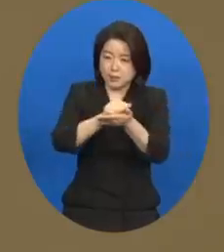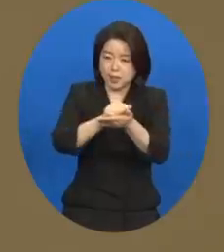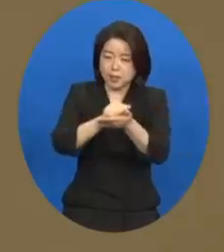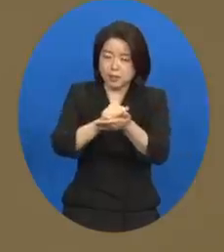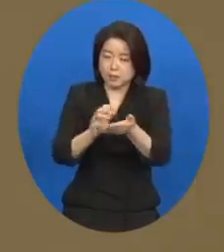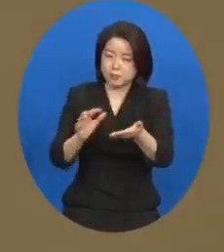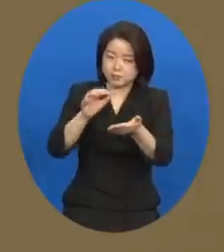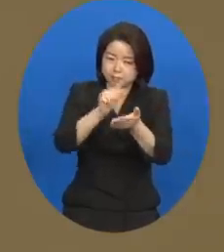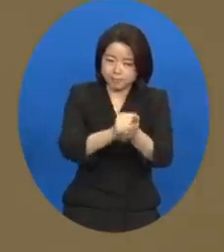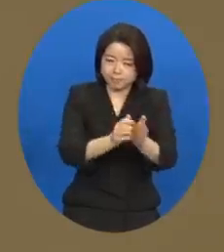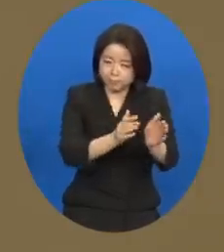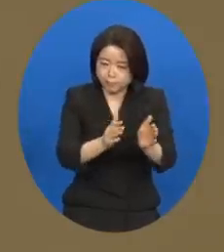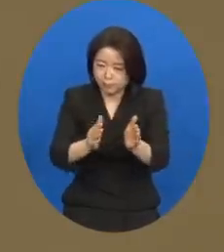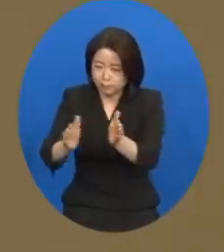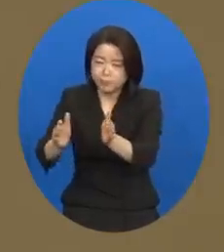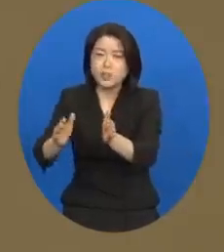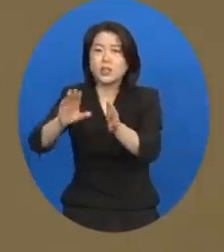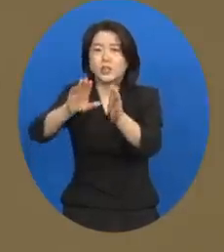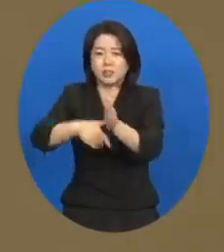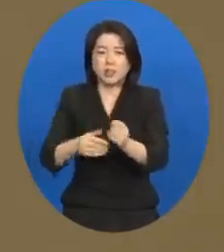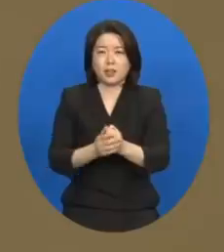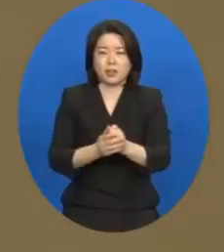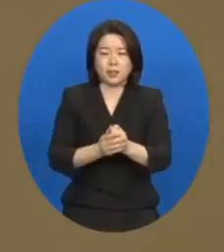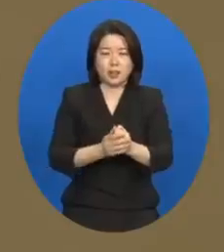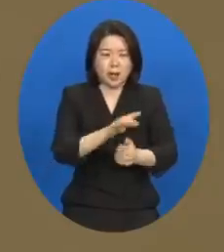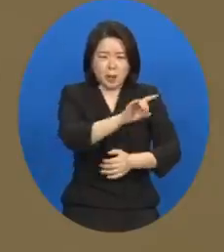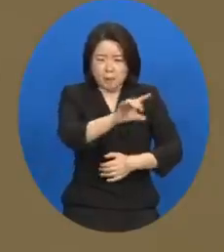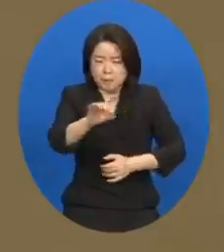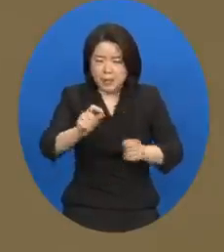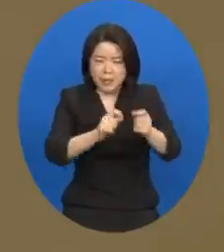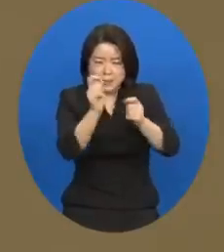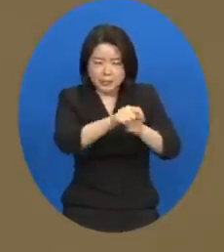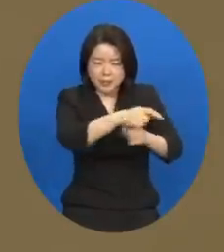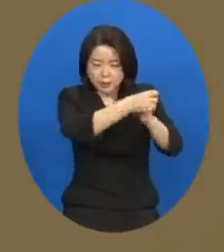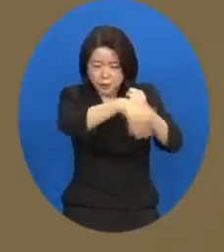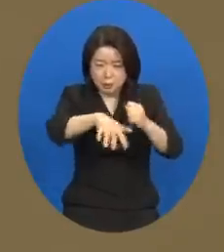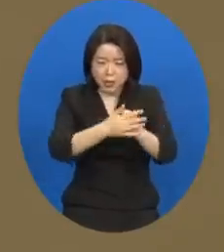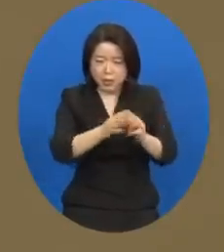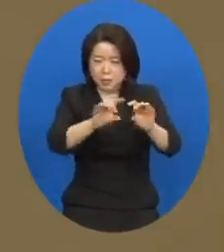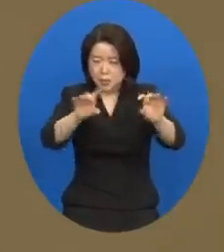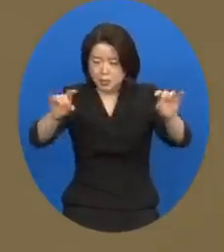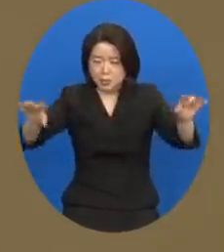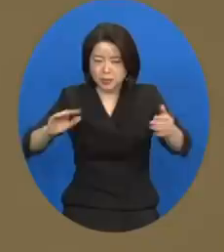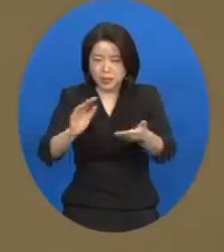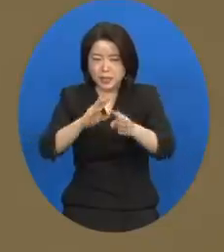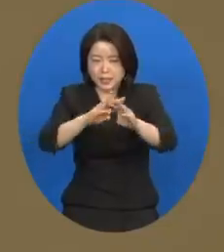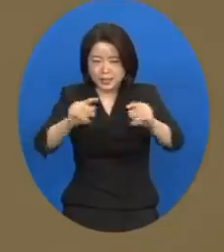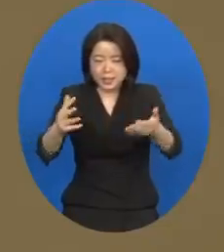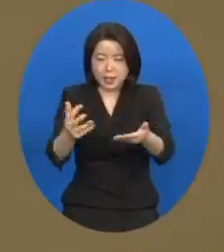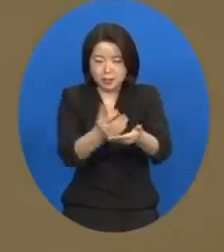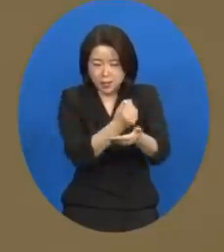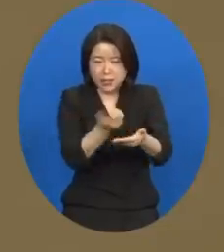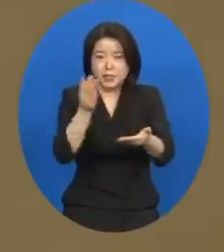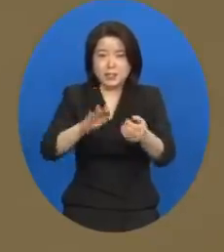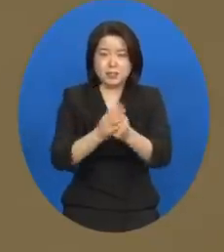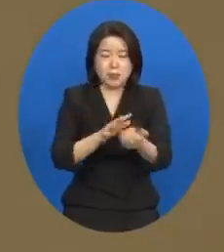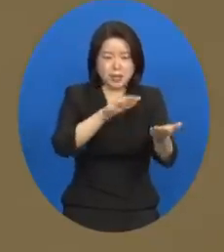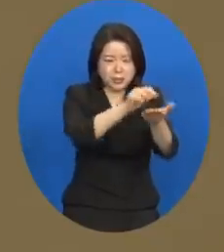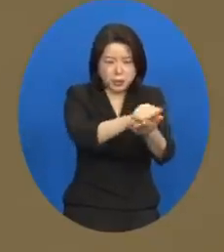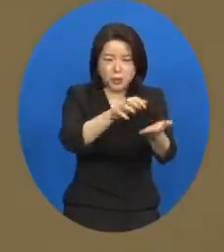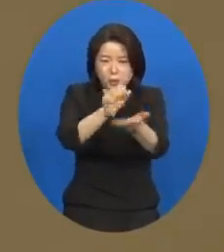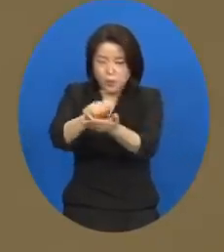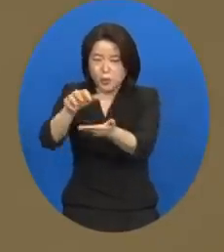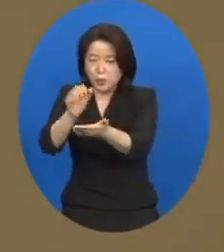정착식입니다. 그러니 각 지파가 땅을 배분받았지만 점령해야 될 지역은 여전히